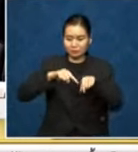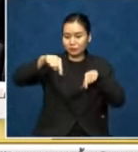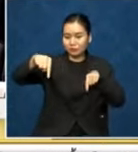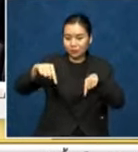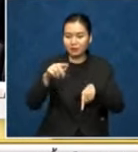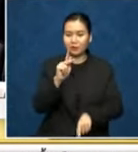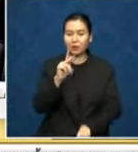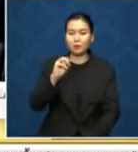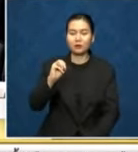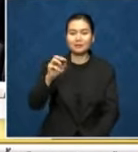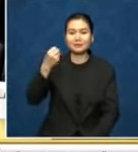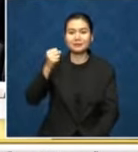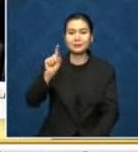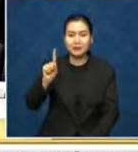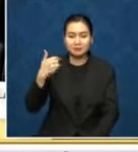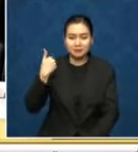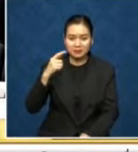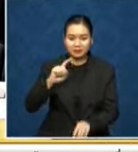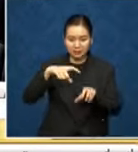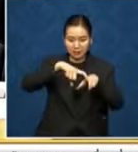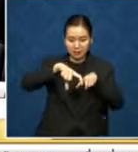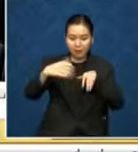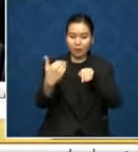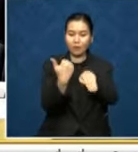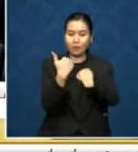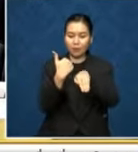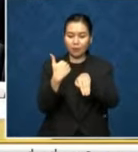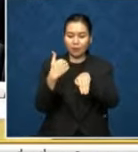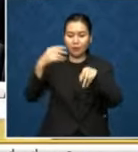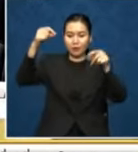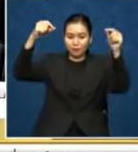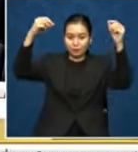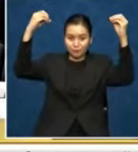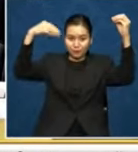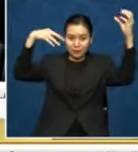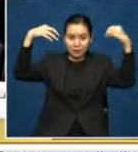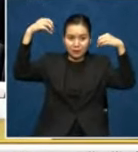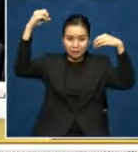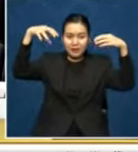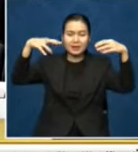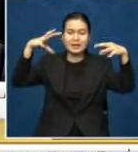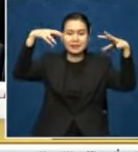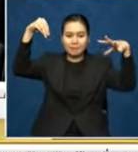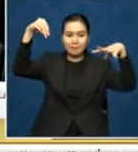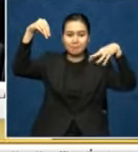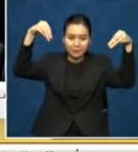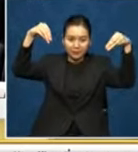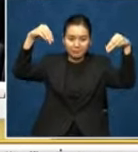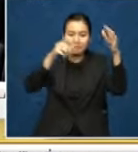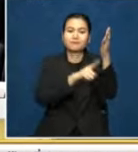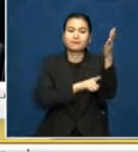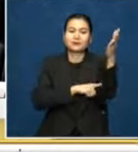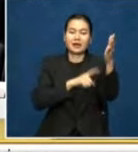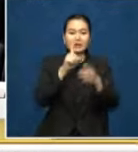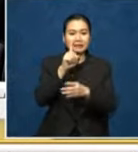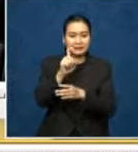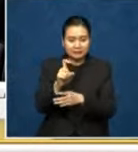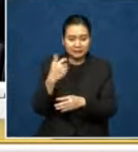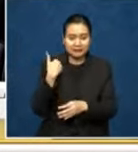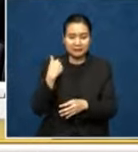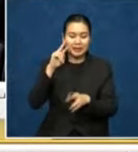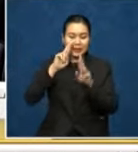วก960นะครับมีประชาชนแจ้งว่านะครับไฟริมถนนดังกล่าวได้ชำรุดดับมืดมานานนะครับประชาชนและร้านอาห